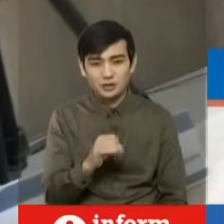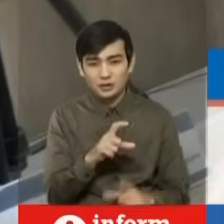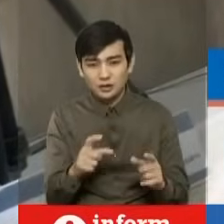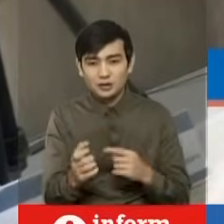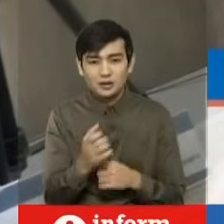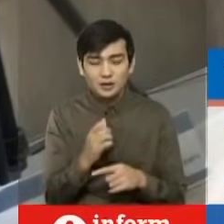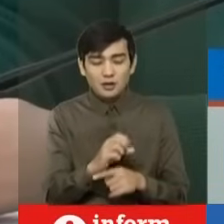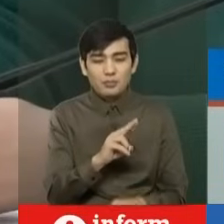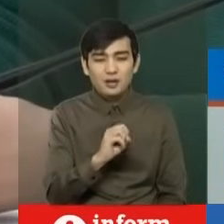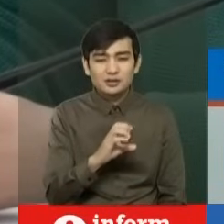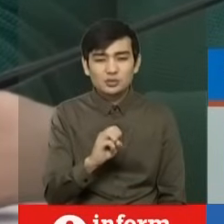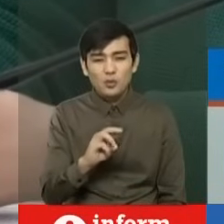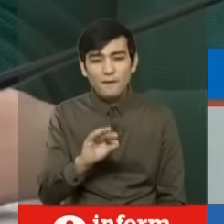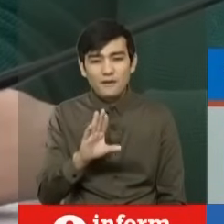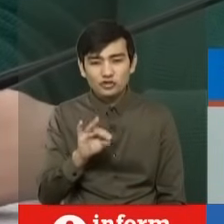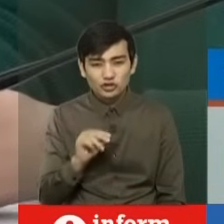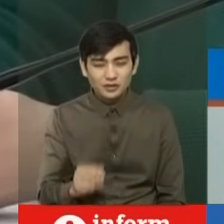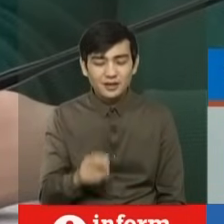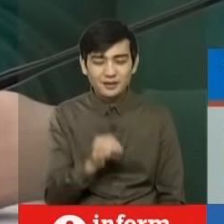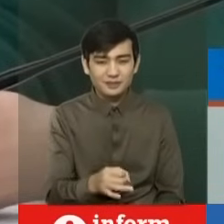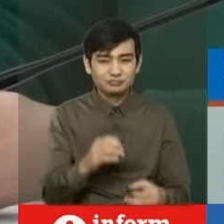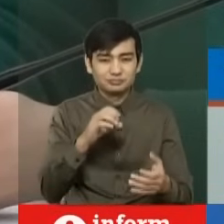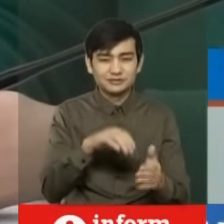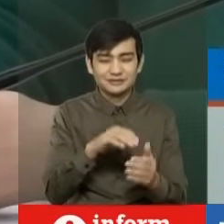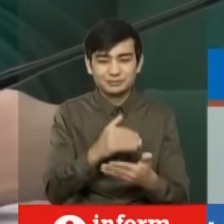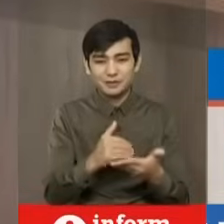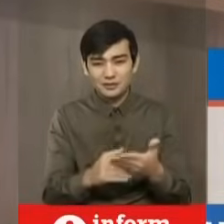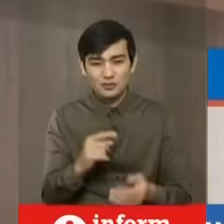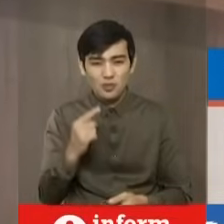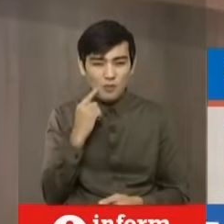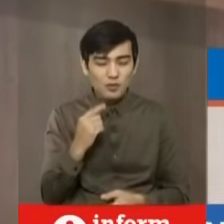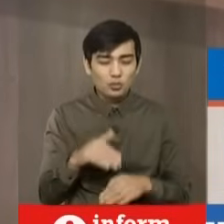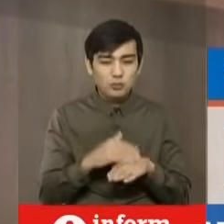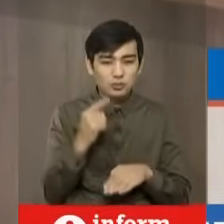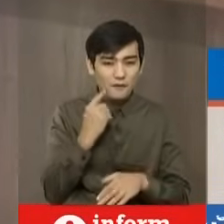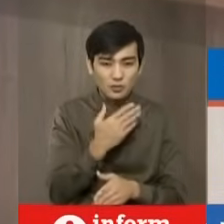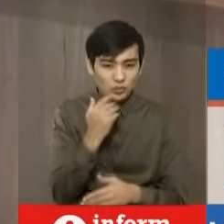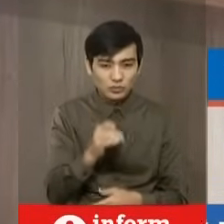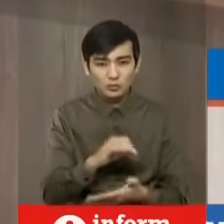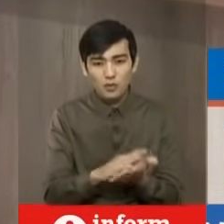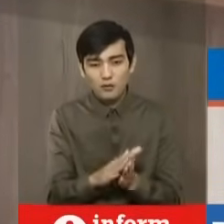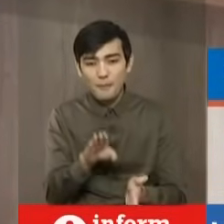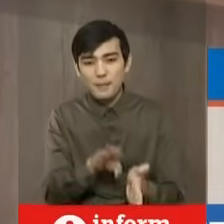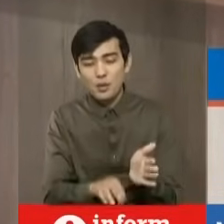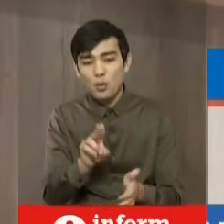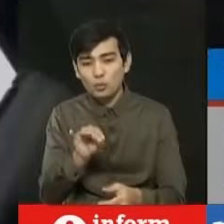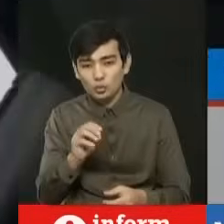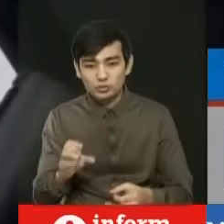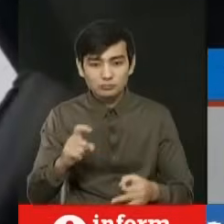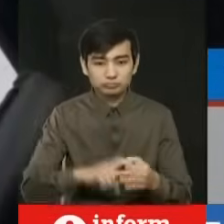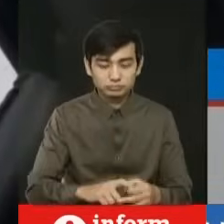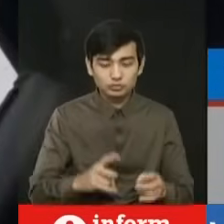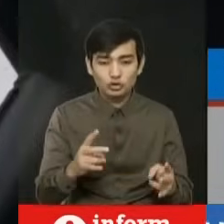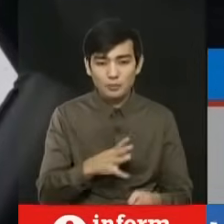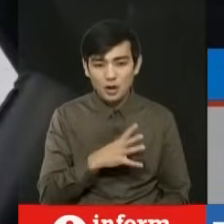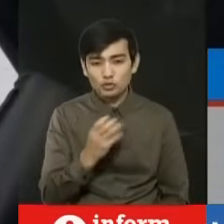на правила согласно которым если их не внесли в список недобросовестных то договор должны продлевать без конкурса Но им Предложили поработать